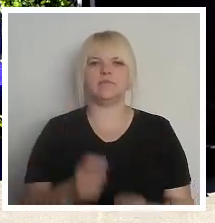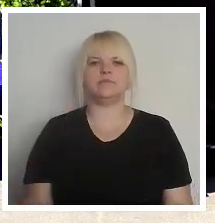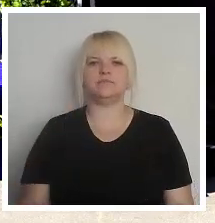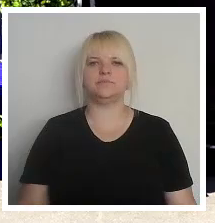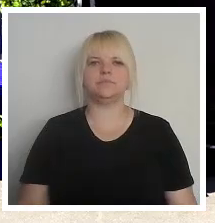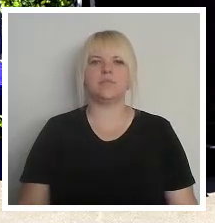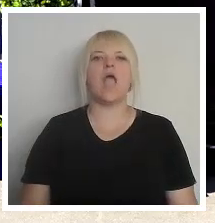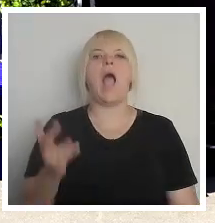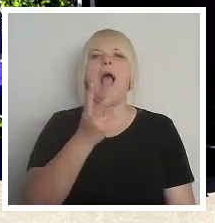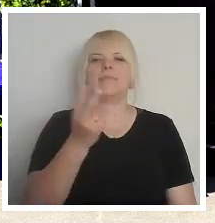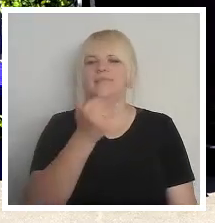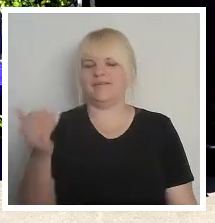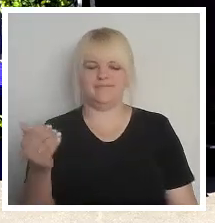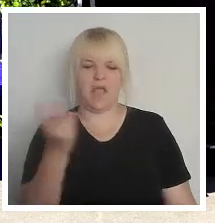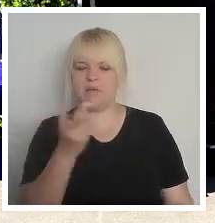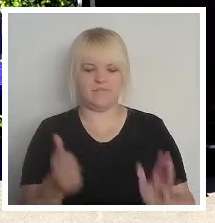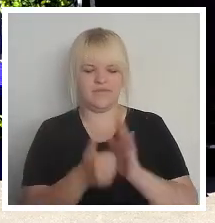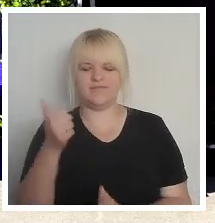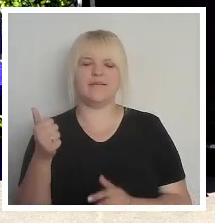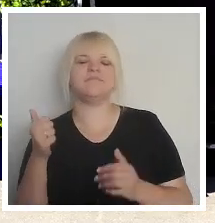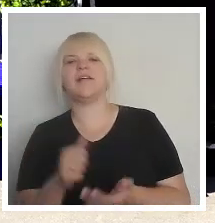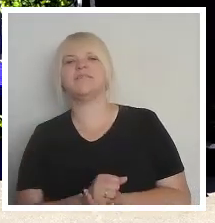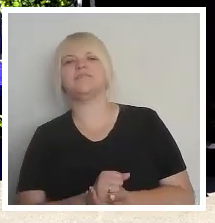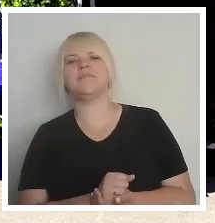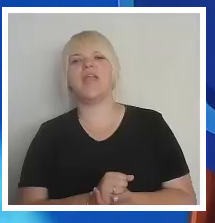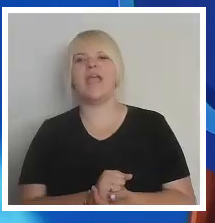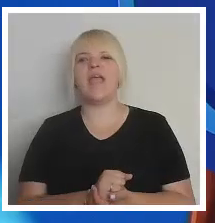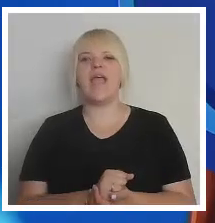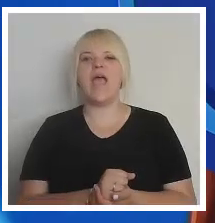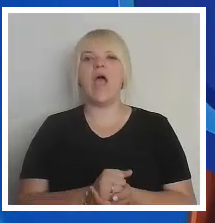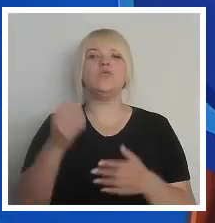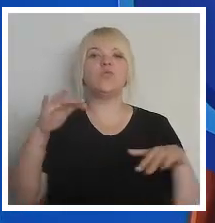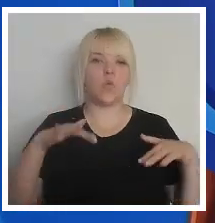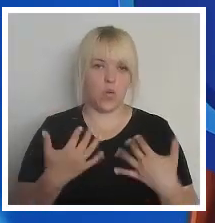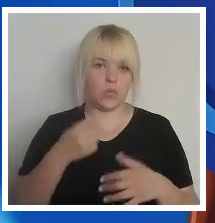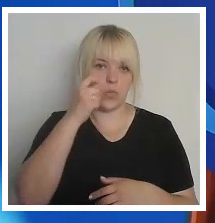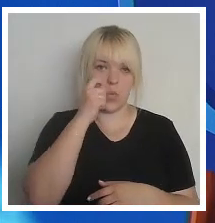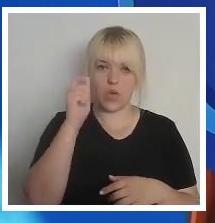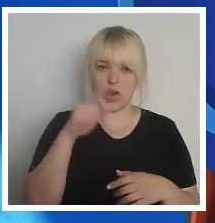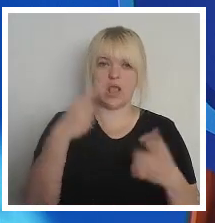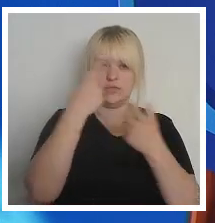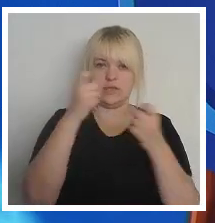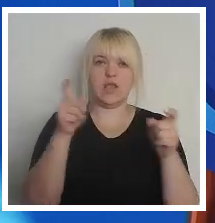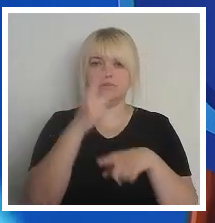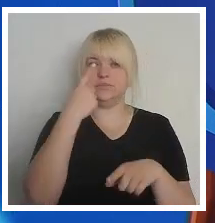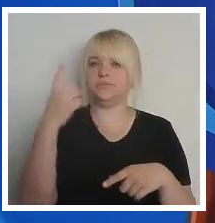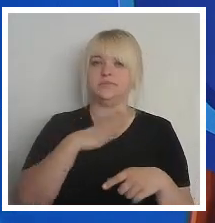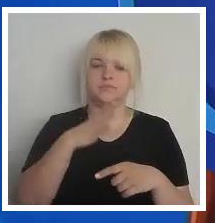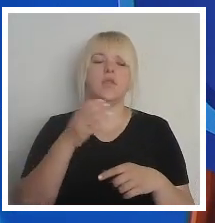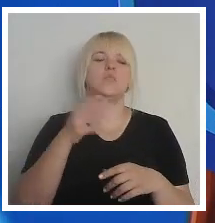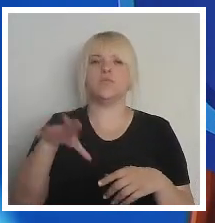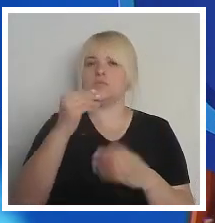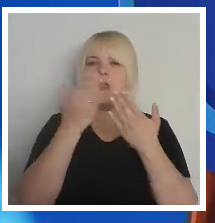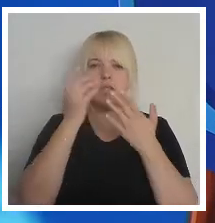Par abiem vēl labāk. Jā, par abiem es varētu. Pirmkārt, par nogurumu no Ukraiņas ziņā, mēs nesen uztaisījām mūsu lasītāju aptāju, kas,